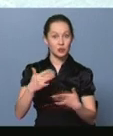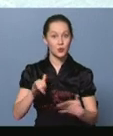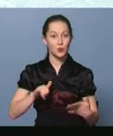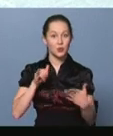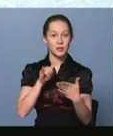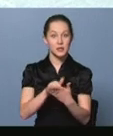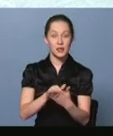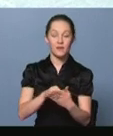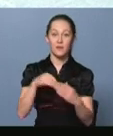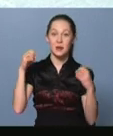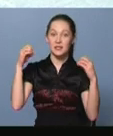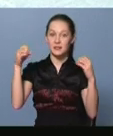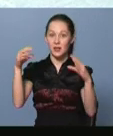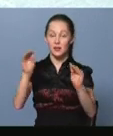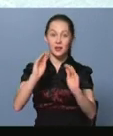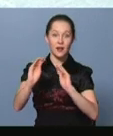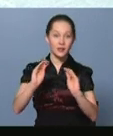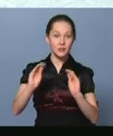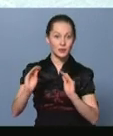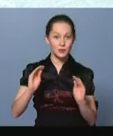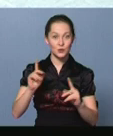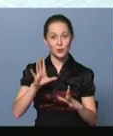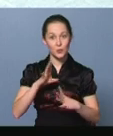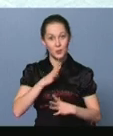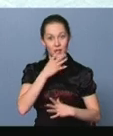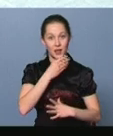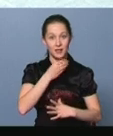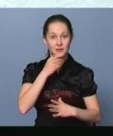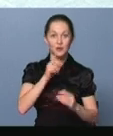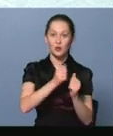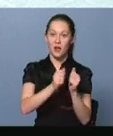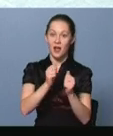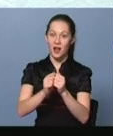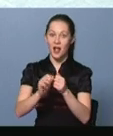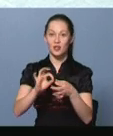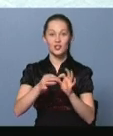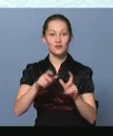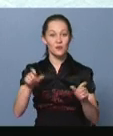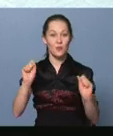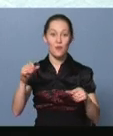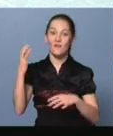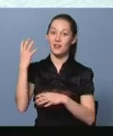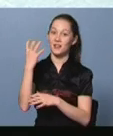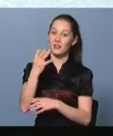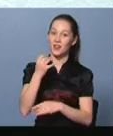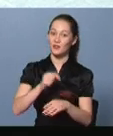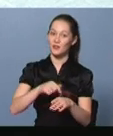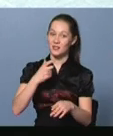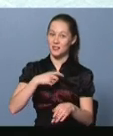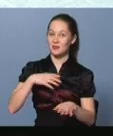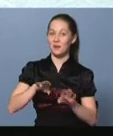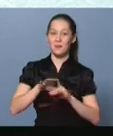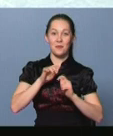устанавливаем светодиодную конструкцию в виде подарка, в которую каждый ижевчанин может войти, сфотографироваться и ощутить себя в роли подарка